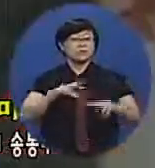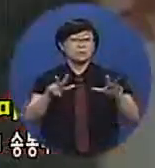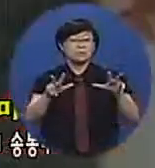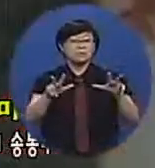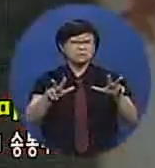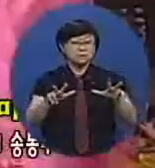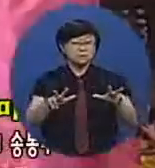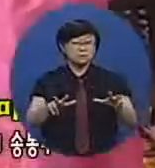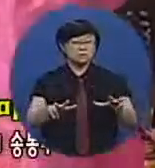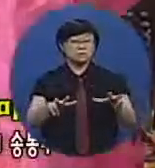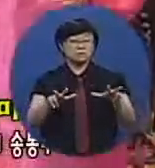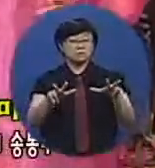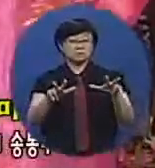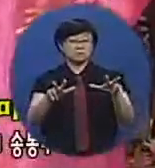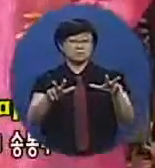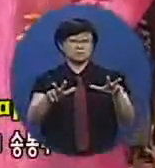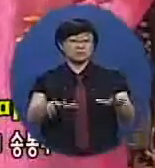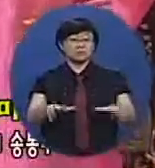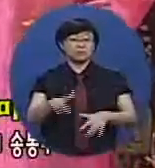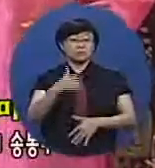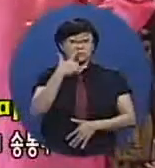나도 이제